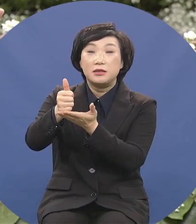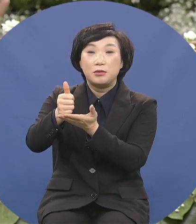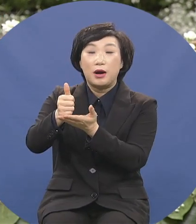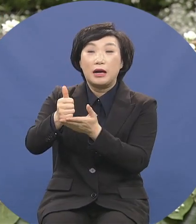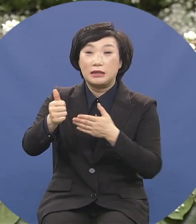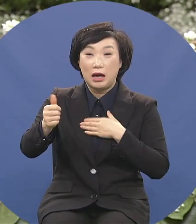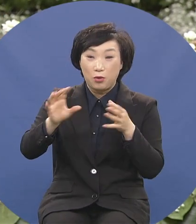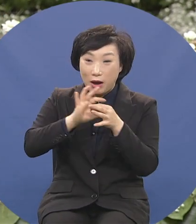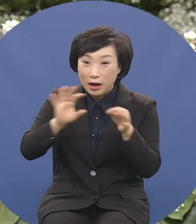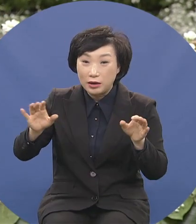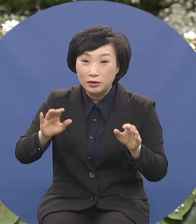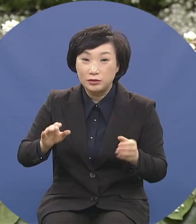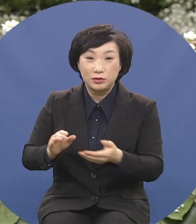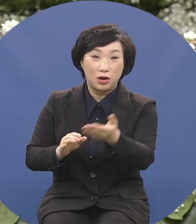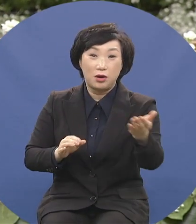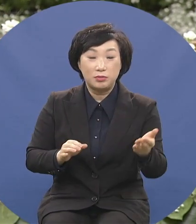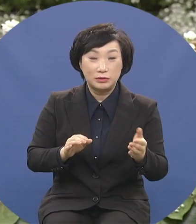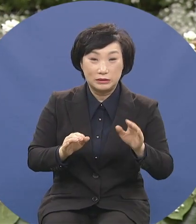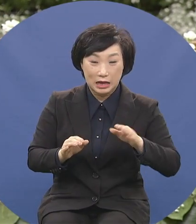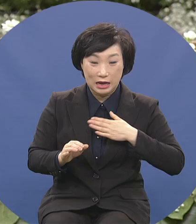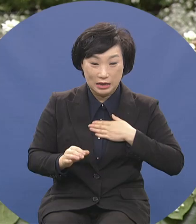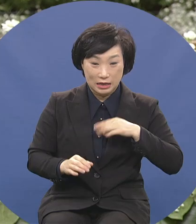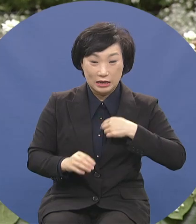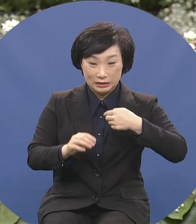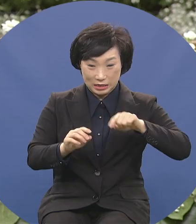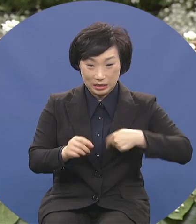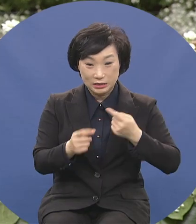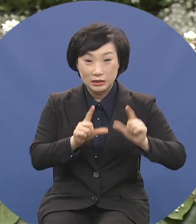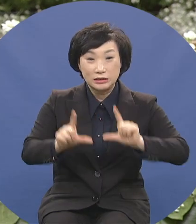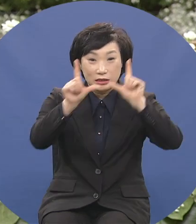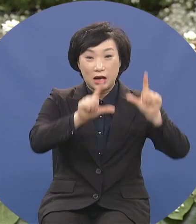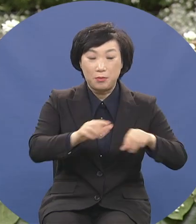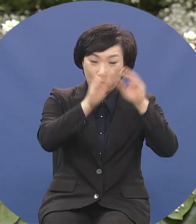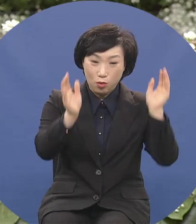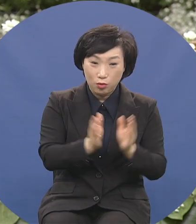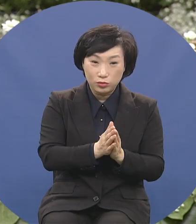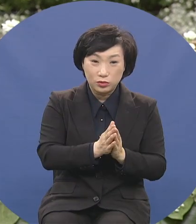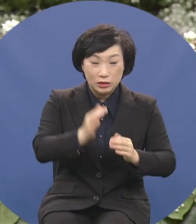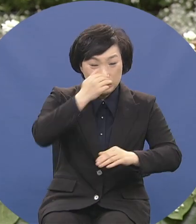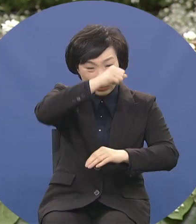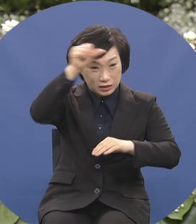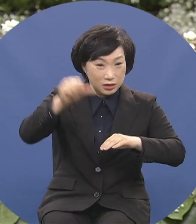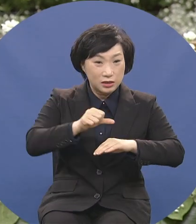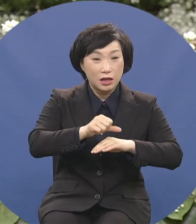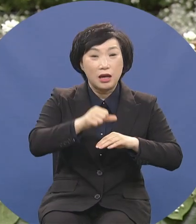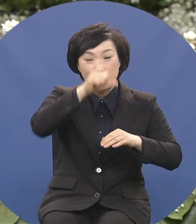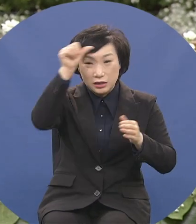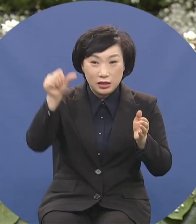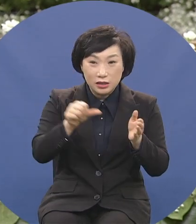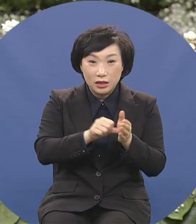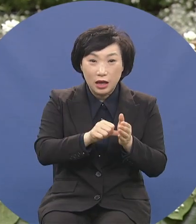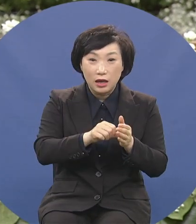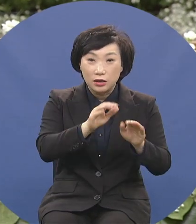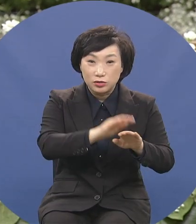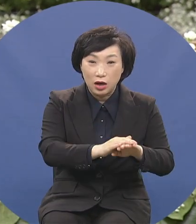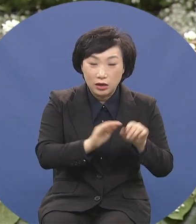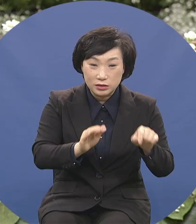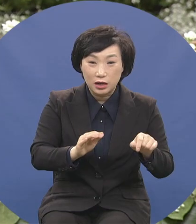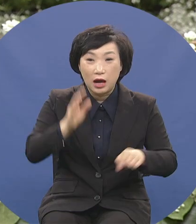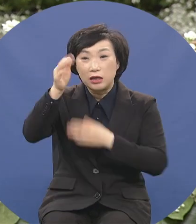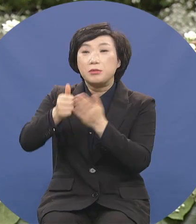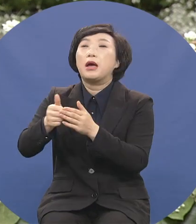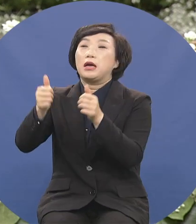하나님과 상관없이 자신이 살아온 삶을 놓고 하나님의